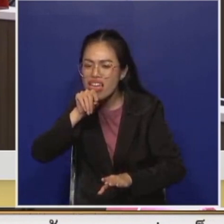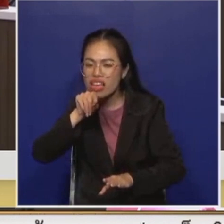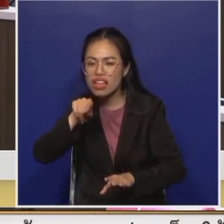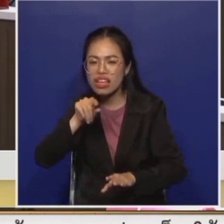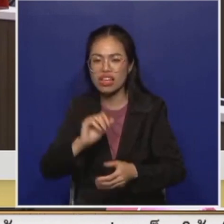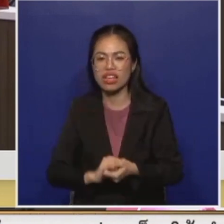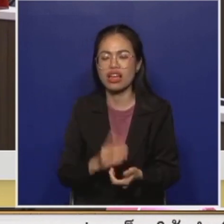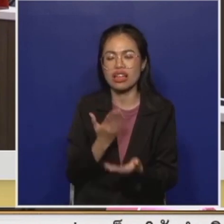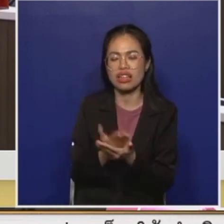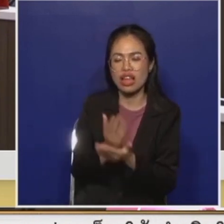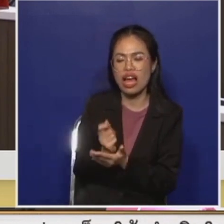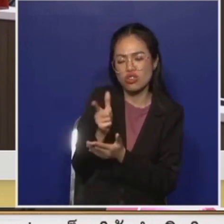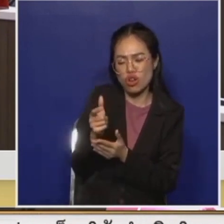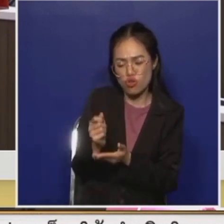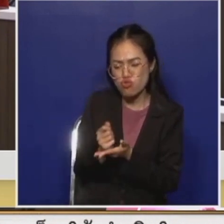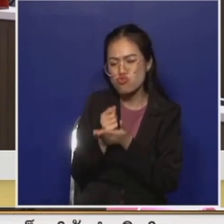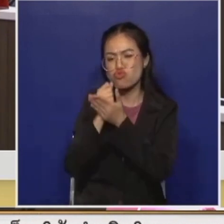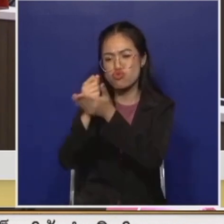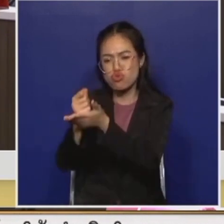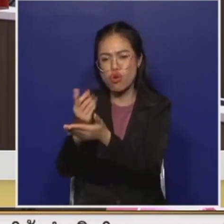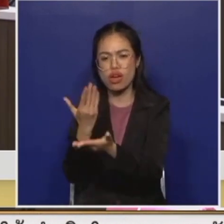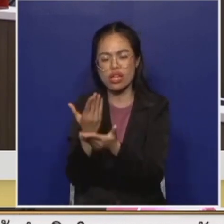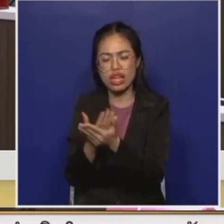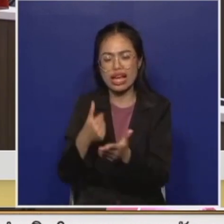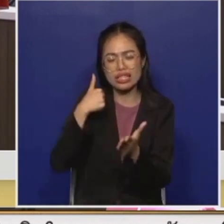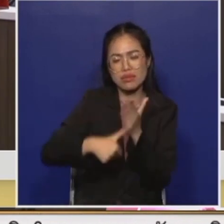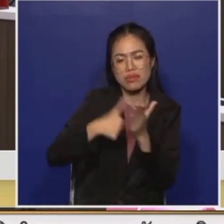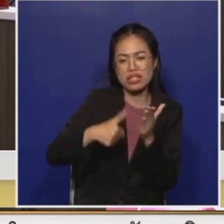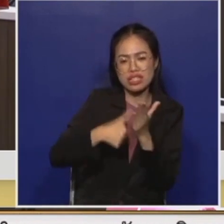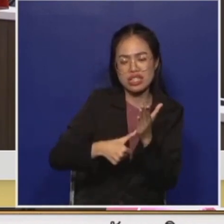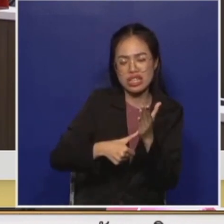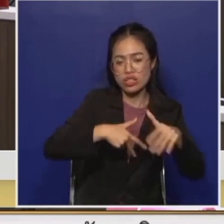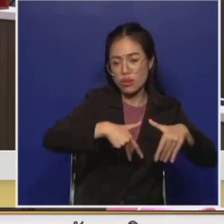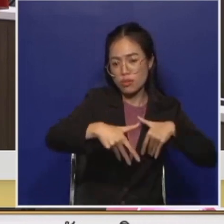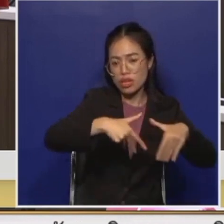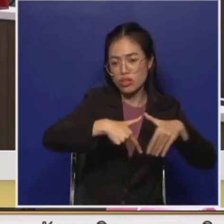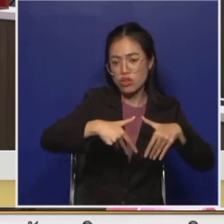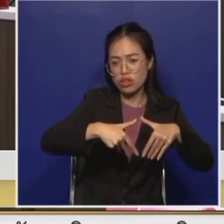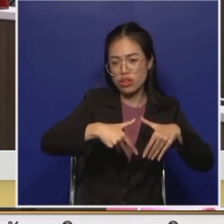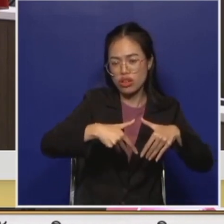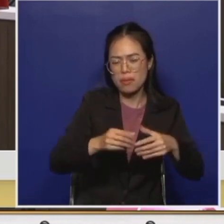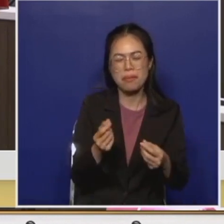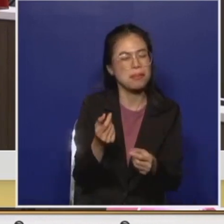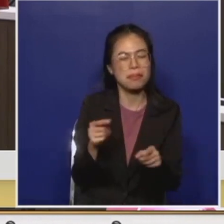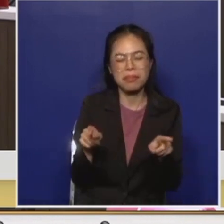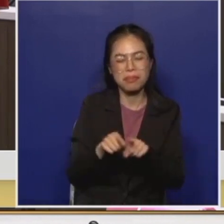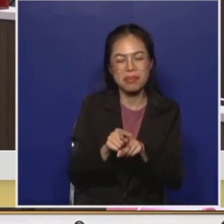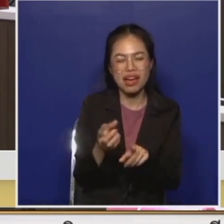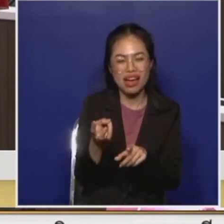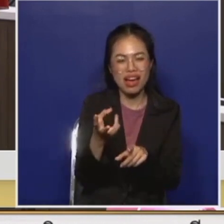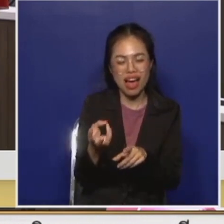ท่านจะเย inh ยาเขาเงินเย ยายาของท่านทมีเปภาษีTake buildersขพนาบชชนเหมเข้าเปลือกท่านก็โยนไป